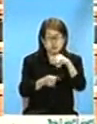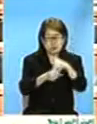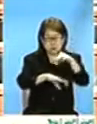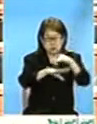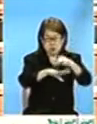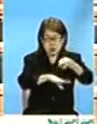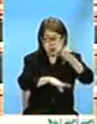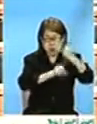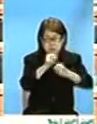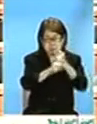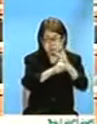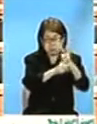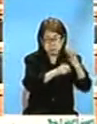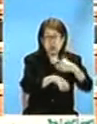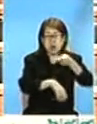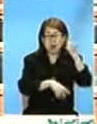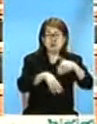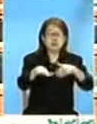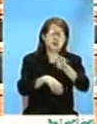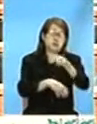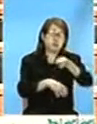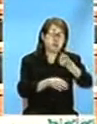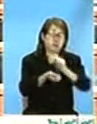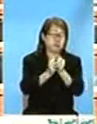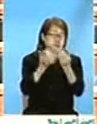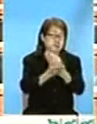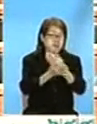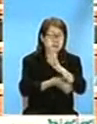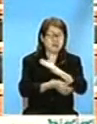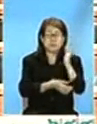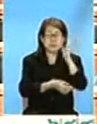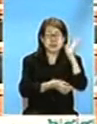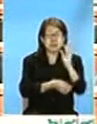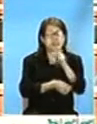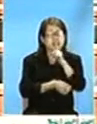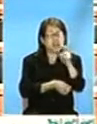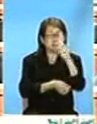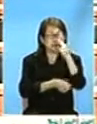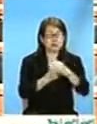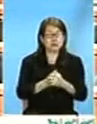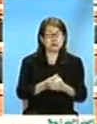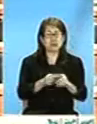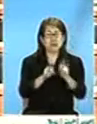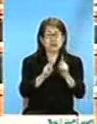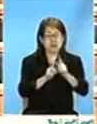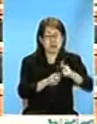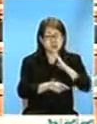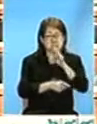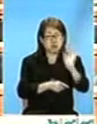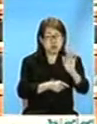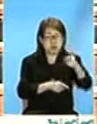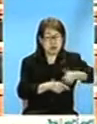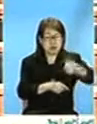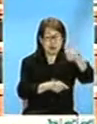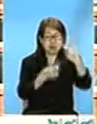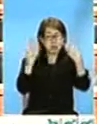อกแล้วประชาชนจะไม่เปลี่ยนก็ลองไปถามหลายท่านดูสิครับว่าคนของท่านเองก็ชนะการเลือกตั้งนาย